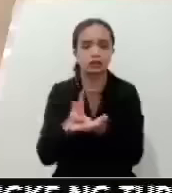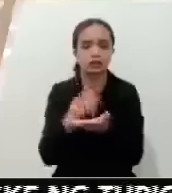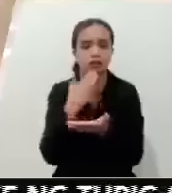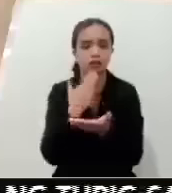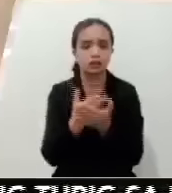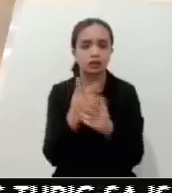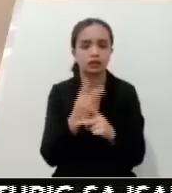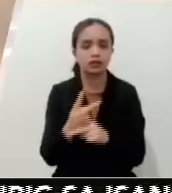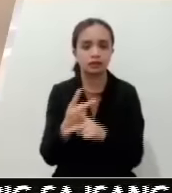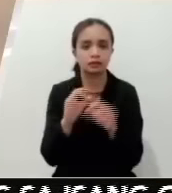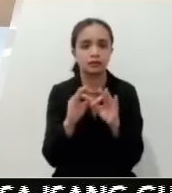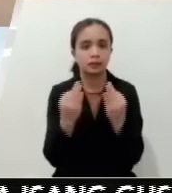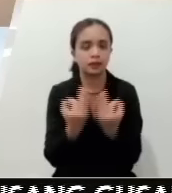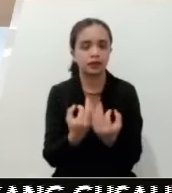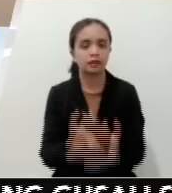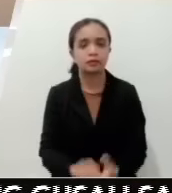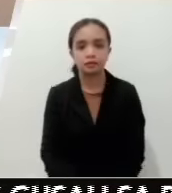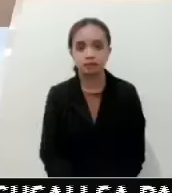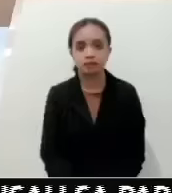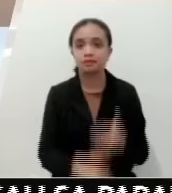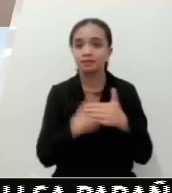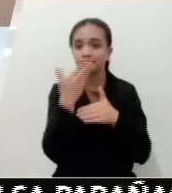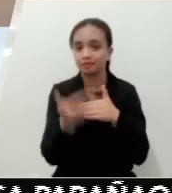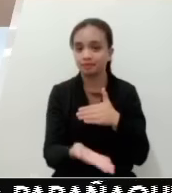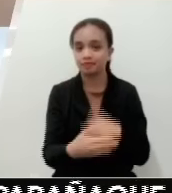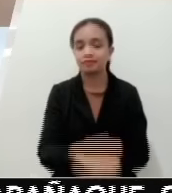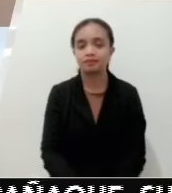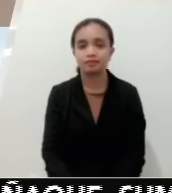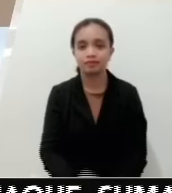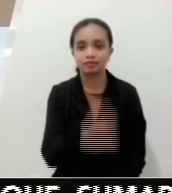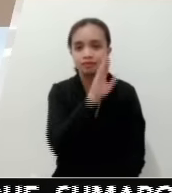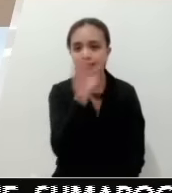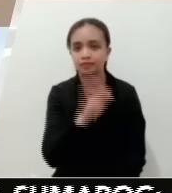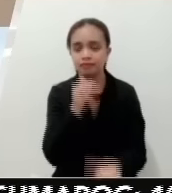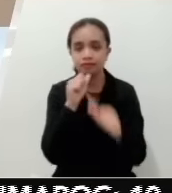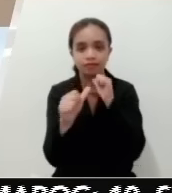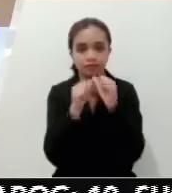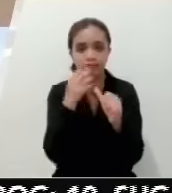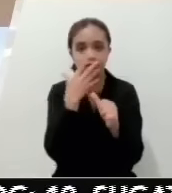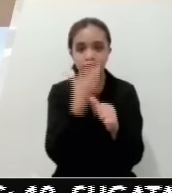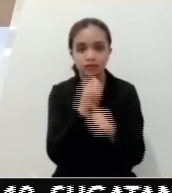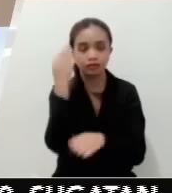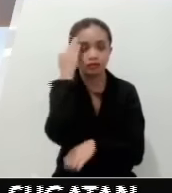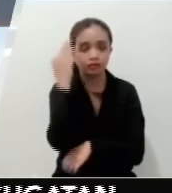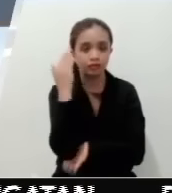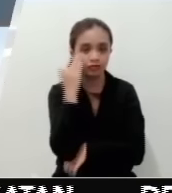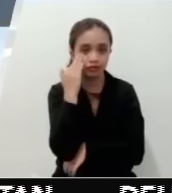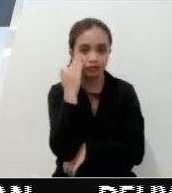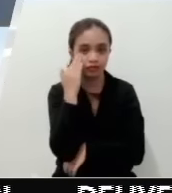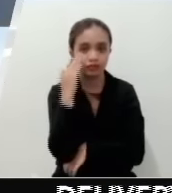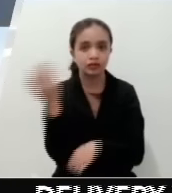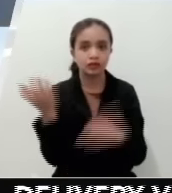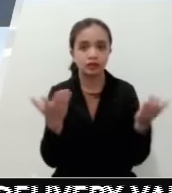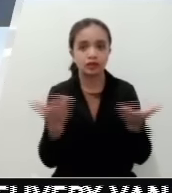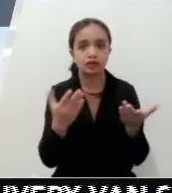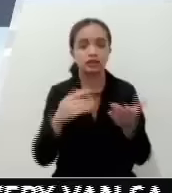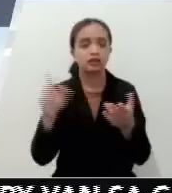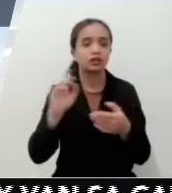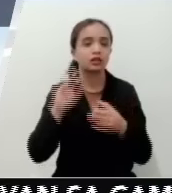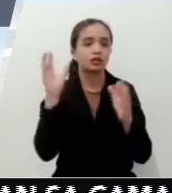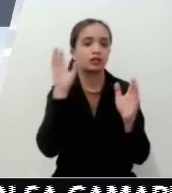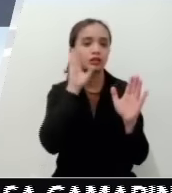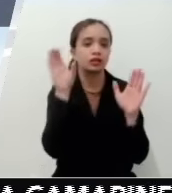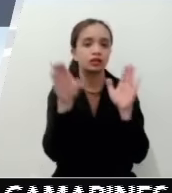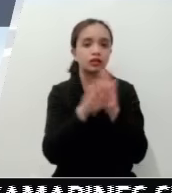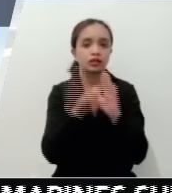family face card never declined pinatunayan niya ni Korean Opa un Wu sa behind the scene photos ng K Drama